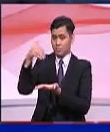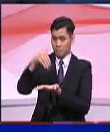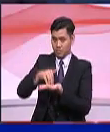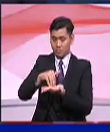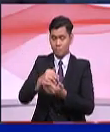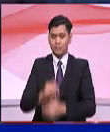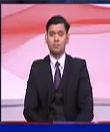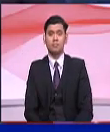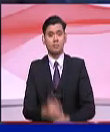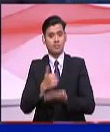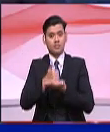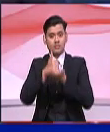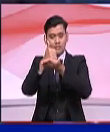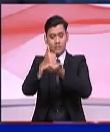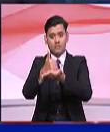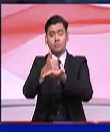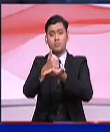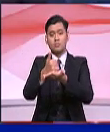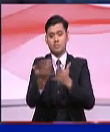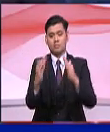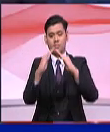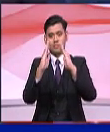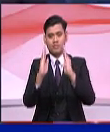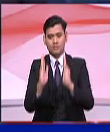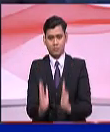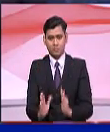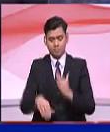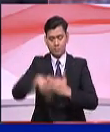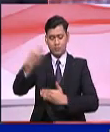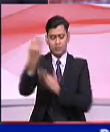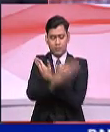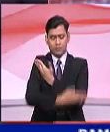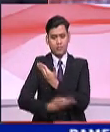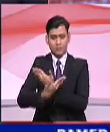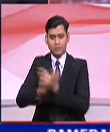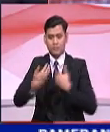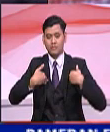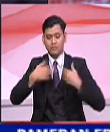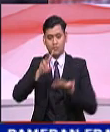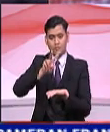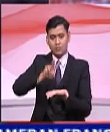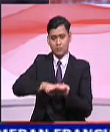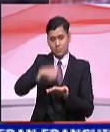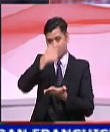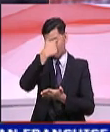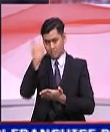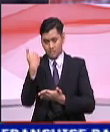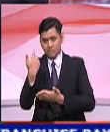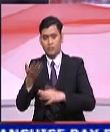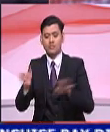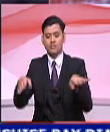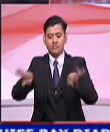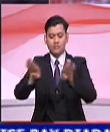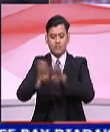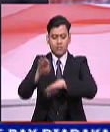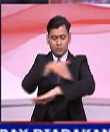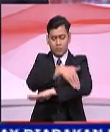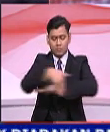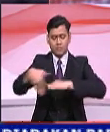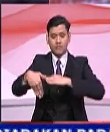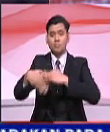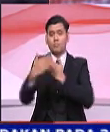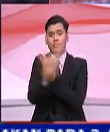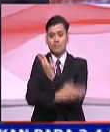Hai pembantu rumah asing yang mempunyai bisa dan terkandas di negara asal akibat penutupan sempadan negara dibenarkan kembali